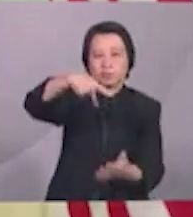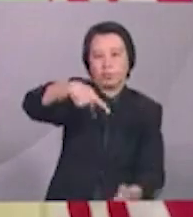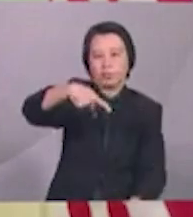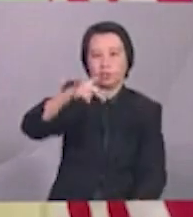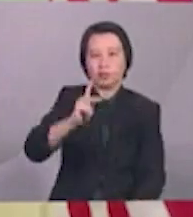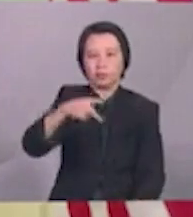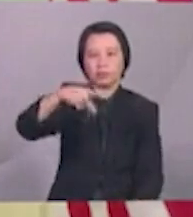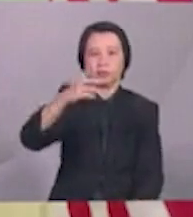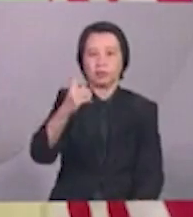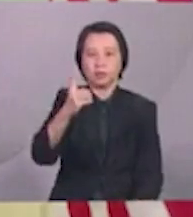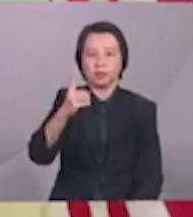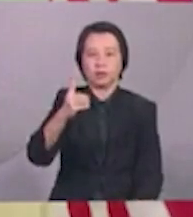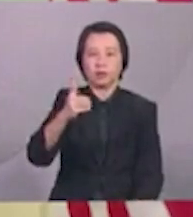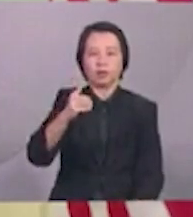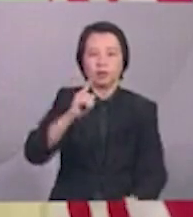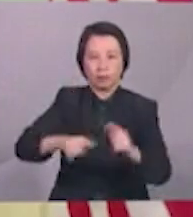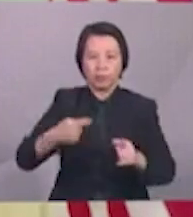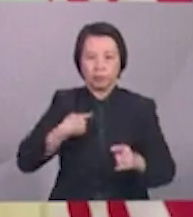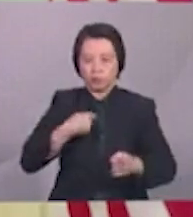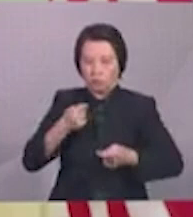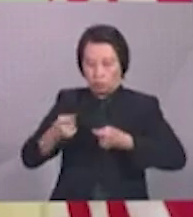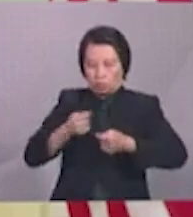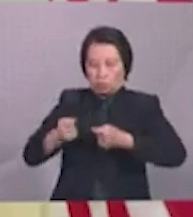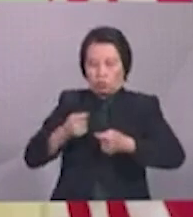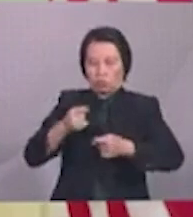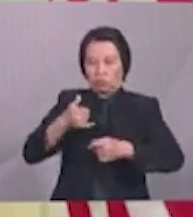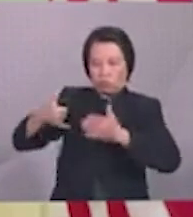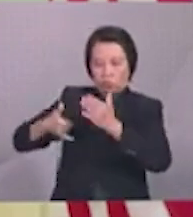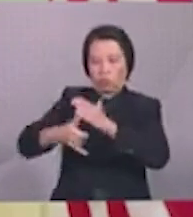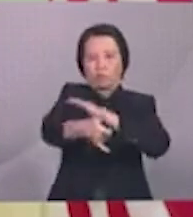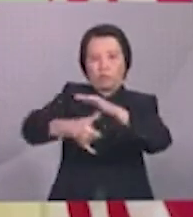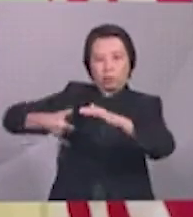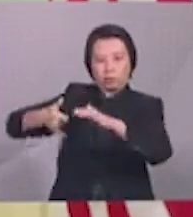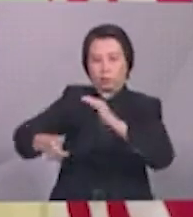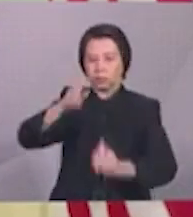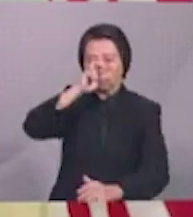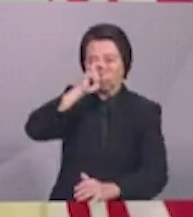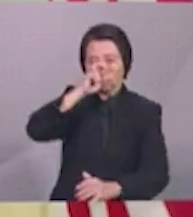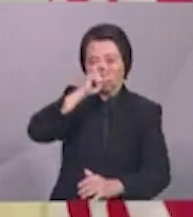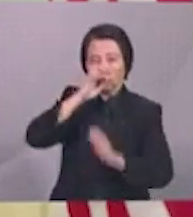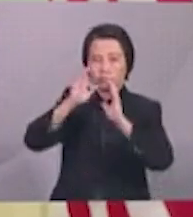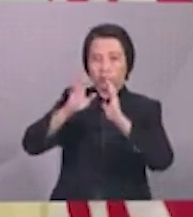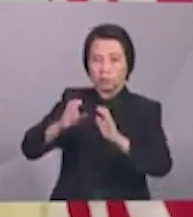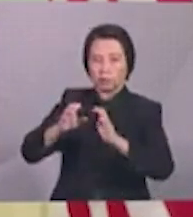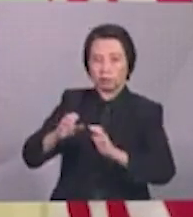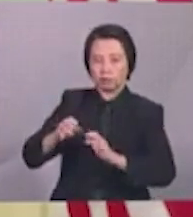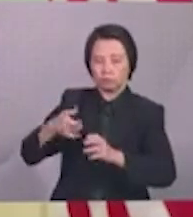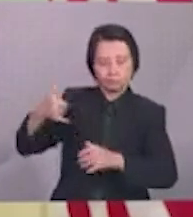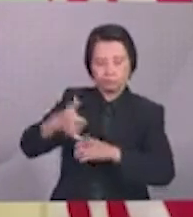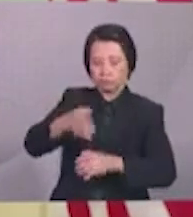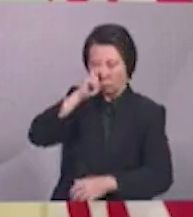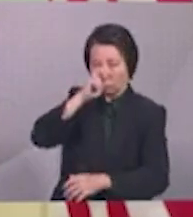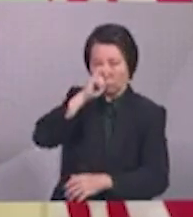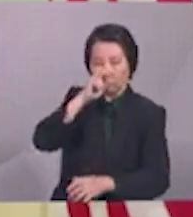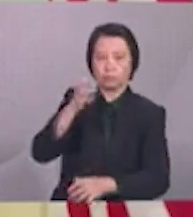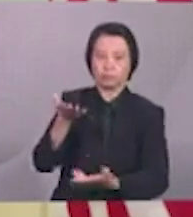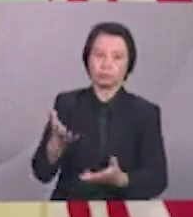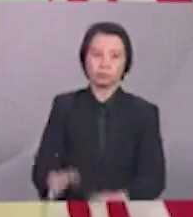lagi tapi kita kontrol Describe lo masuk tuh dengan lebih ketat daripada biasa KYD saja kecelakaan dekat